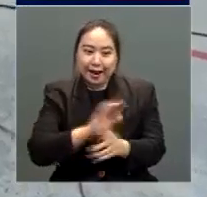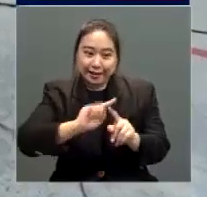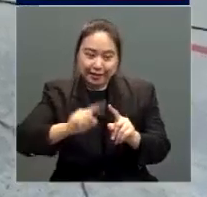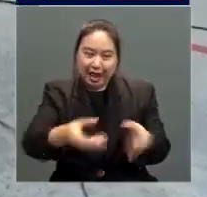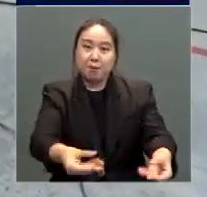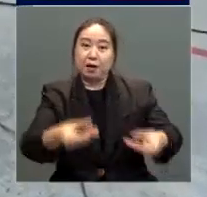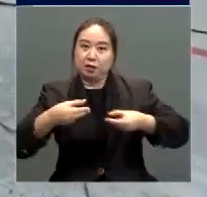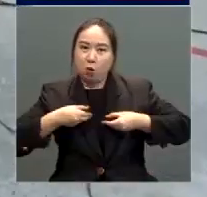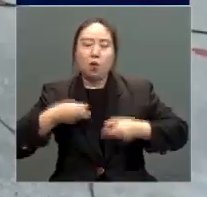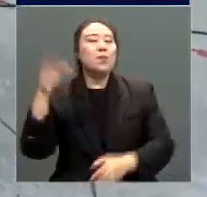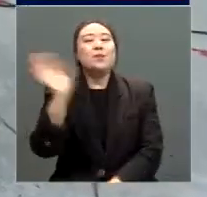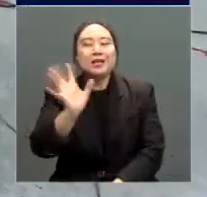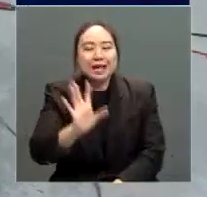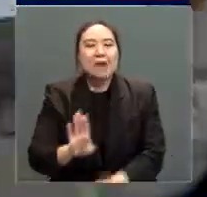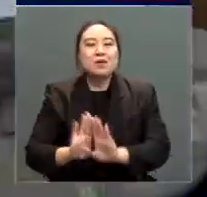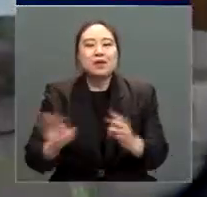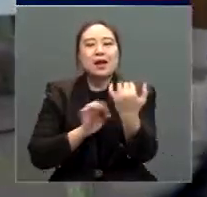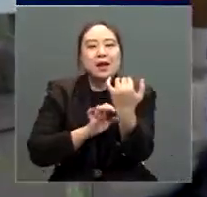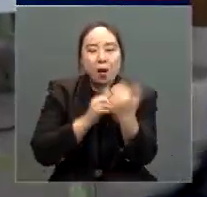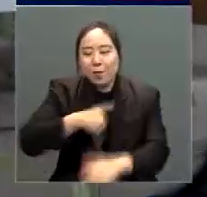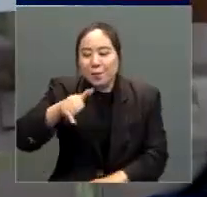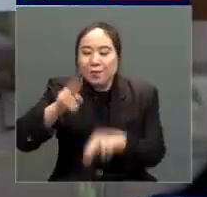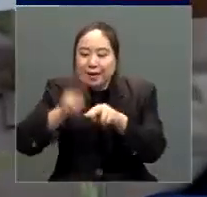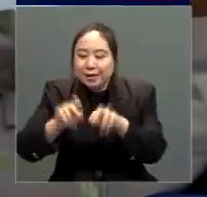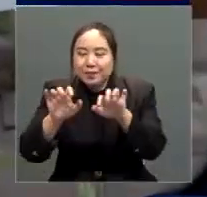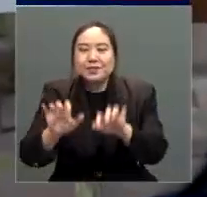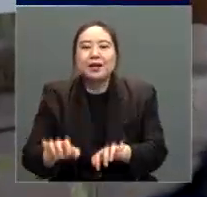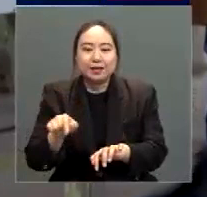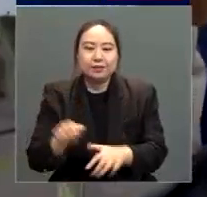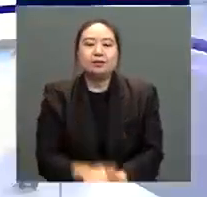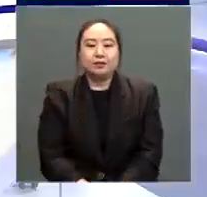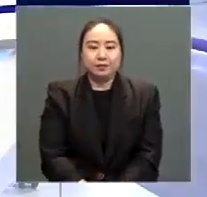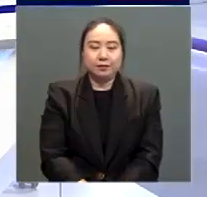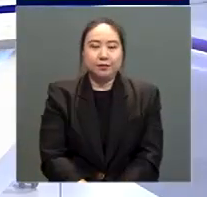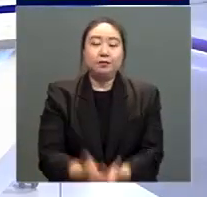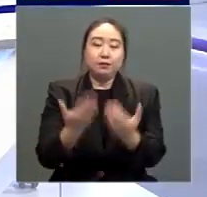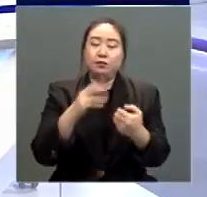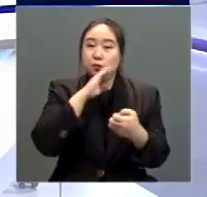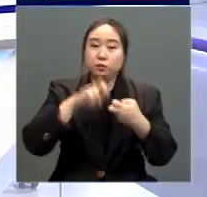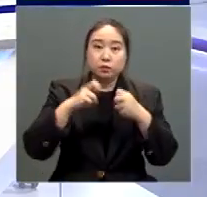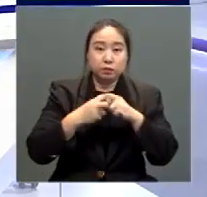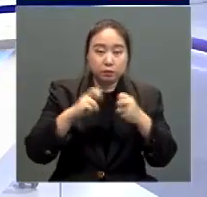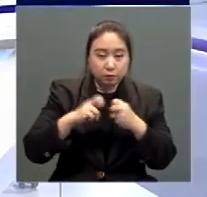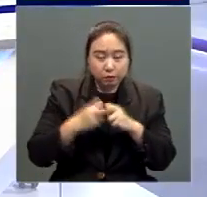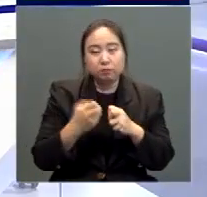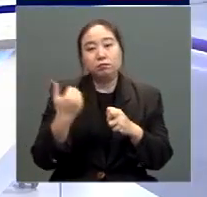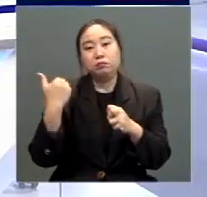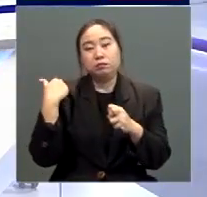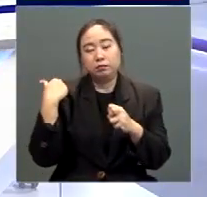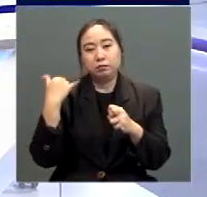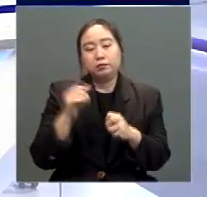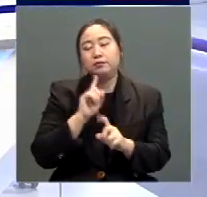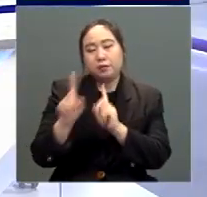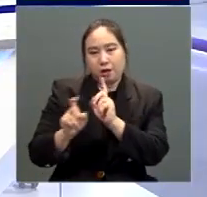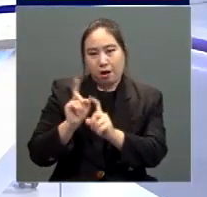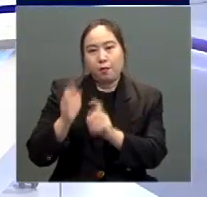เป็นการเปิดจุดช่วยเหลือเท่านั้นนะคะ ค่ะก็ยังไงก็ตามนะคะถ้ามีปัญหาเรื่องของการกรอกข้อมูลต่างๆก็สามารถสอบถ